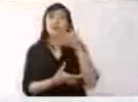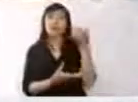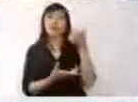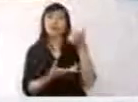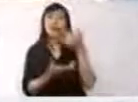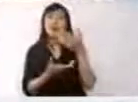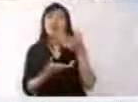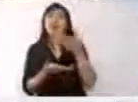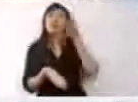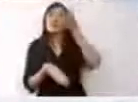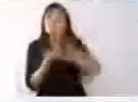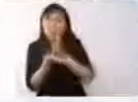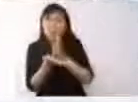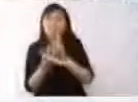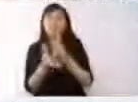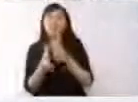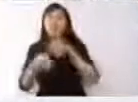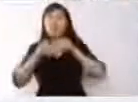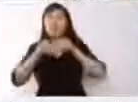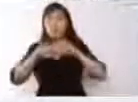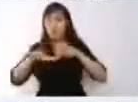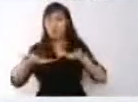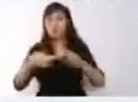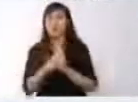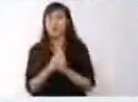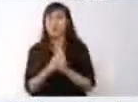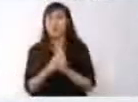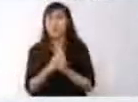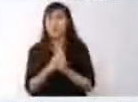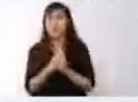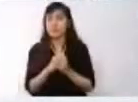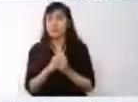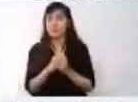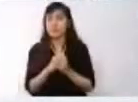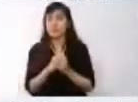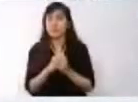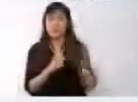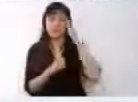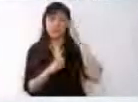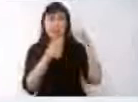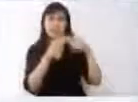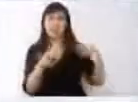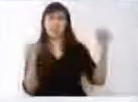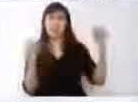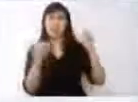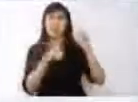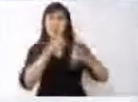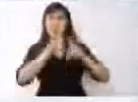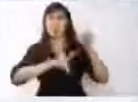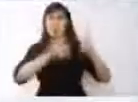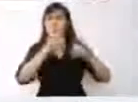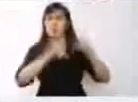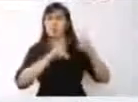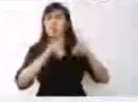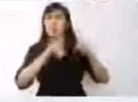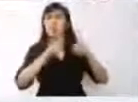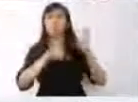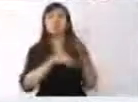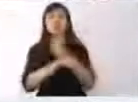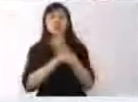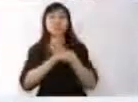ng COVID-19. Naging agresibo din po sila sa contact tracing, especially during the first wave in the early part of the